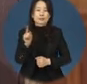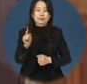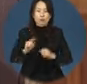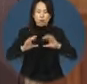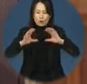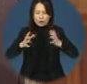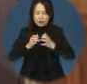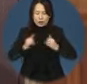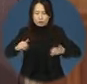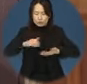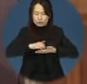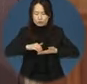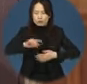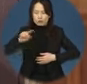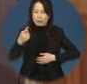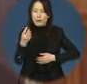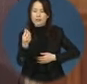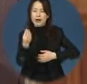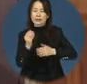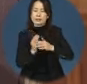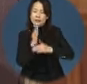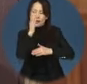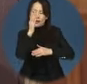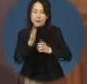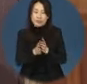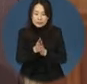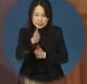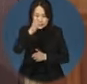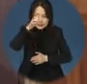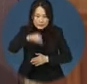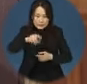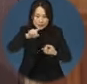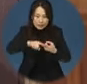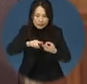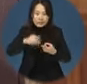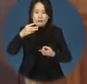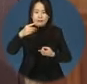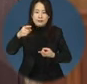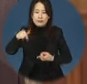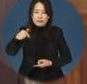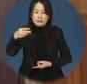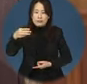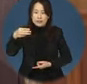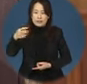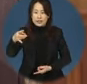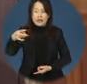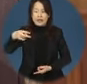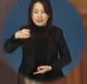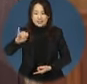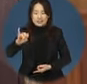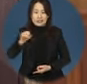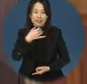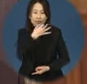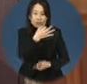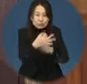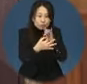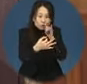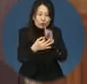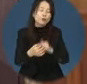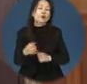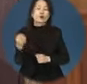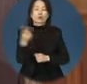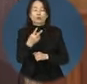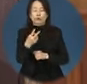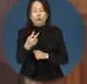인구 100만 이상의 어시를 가리켜서 특면 시라고 하고 예 또는 특례를 할 수 있는 시 공부를